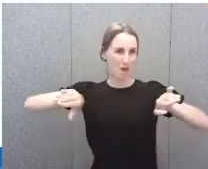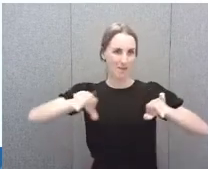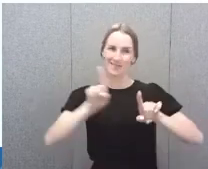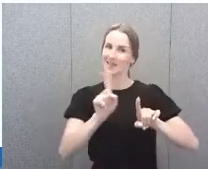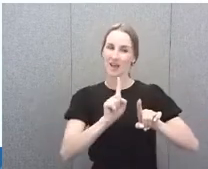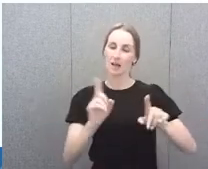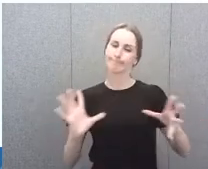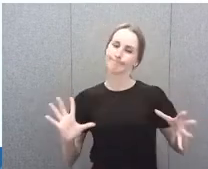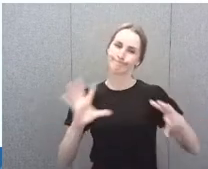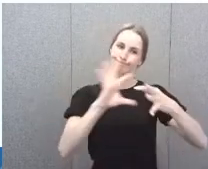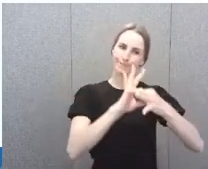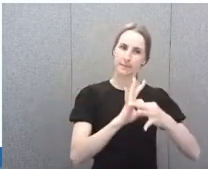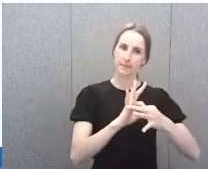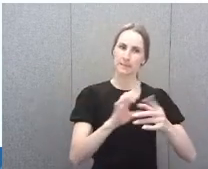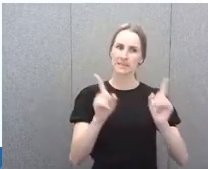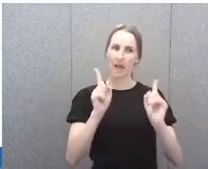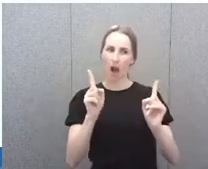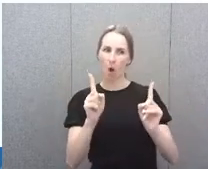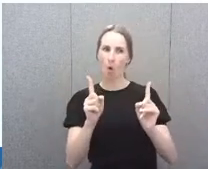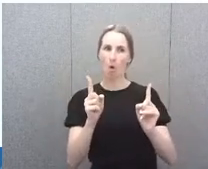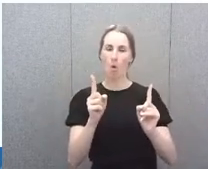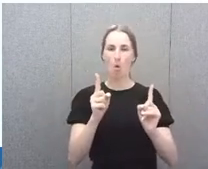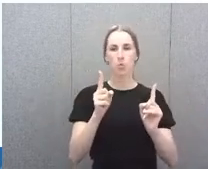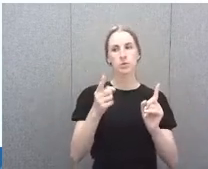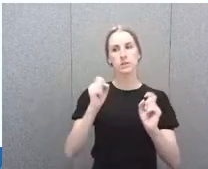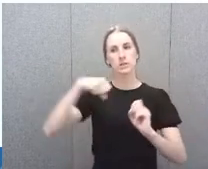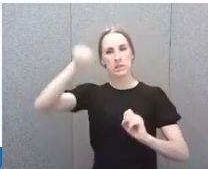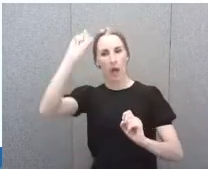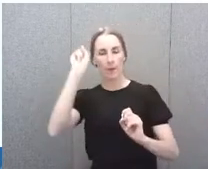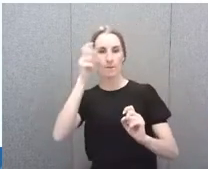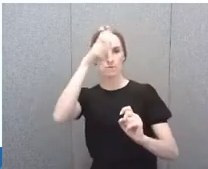не сохраним свое